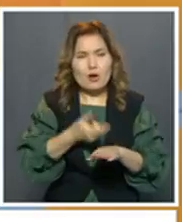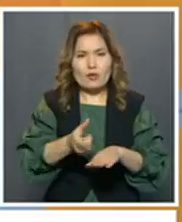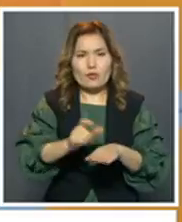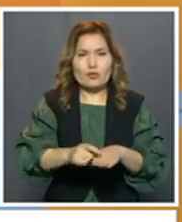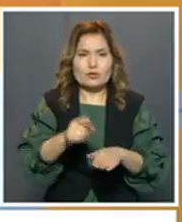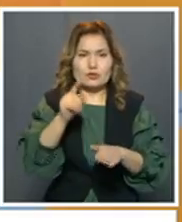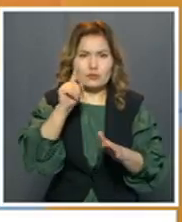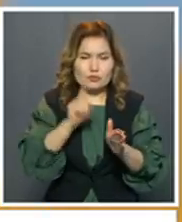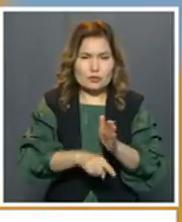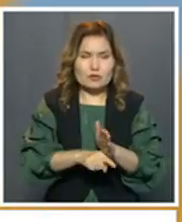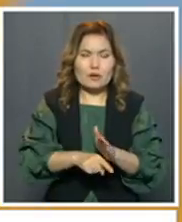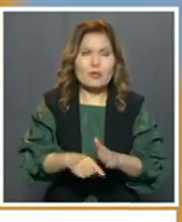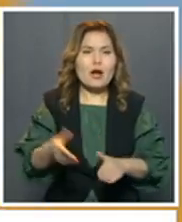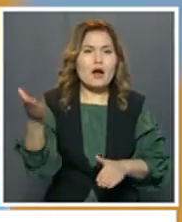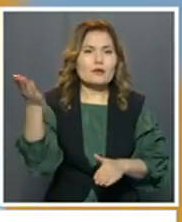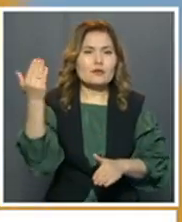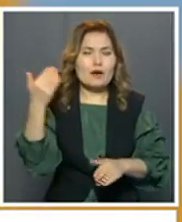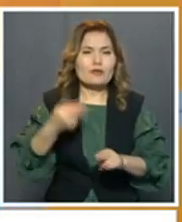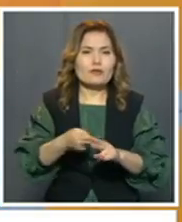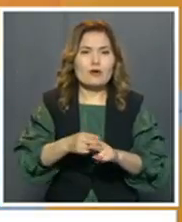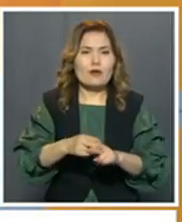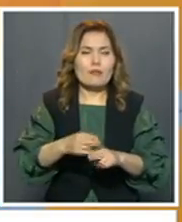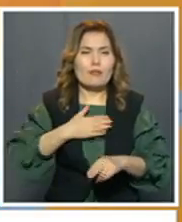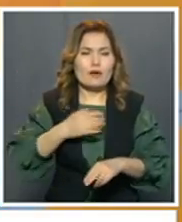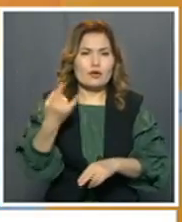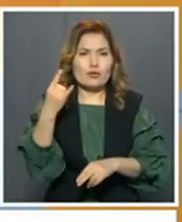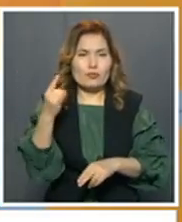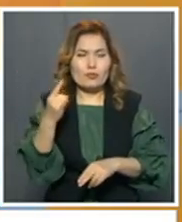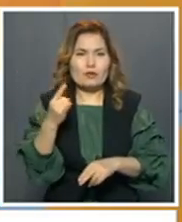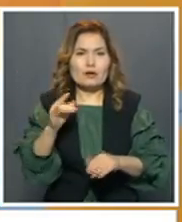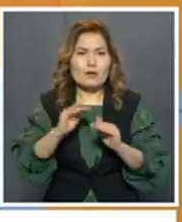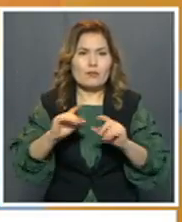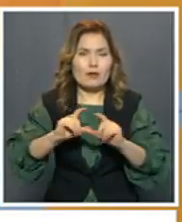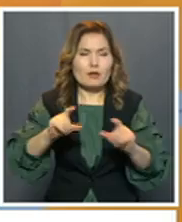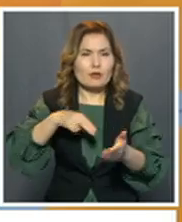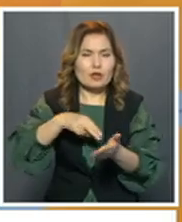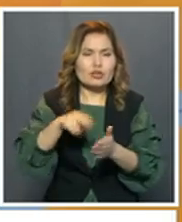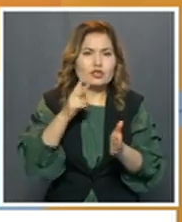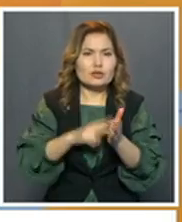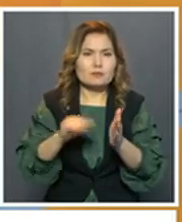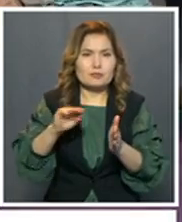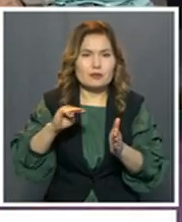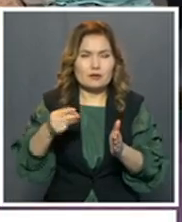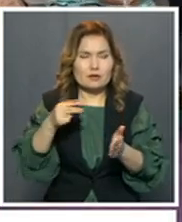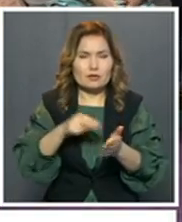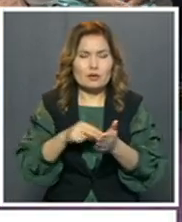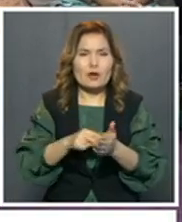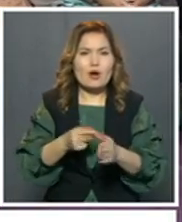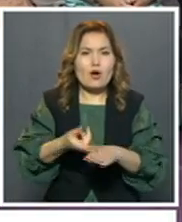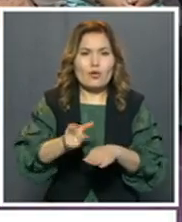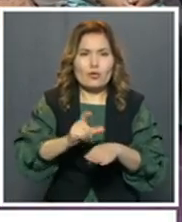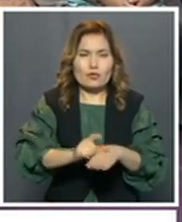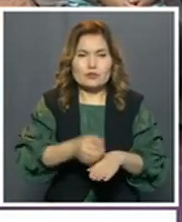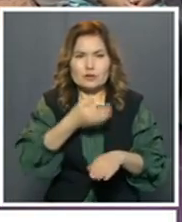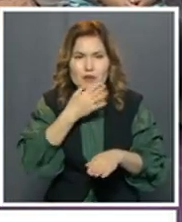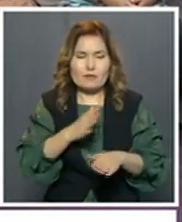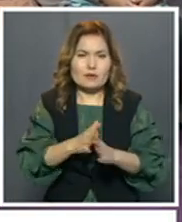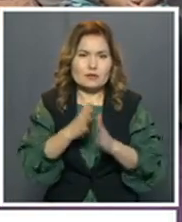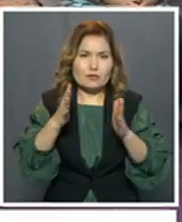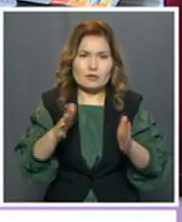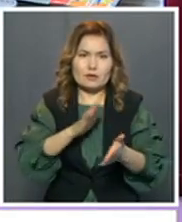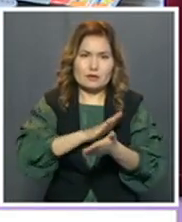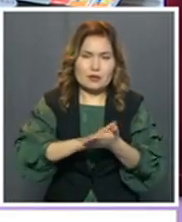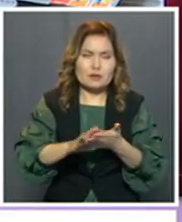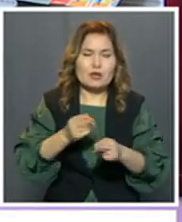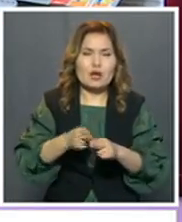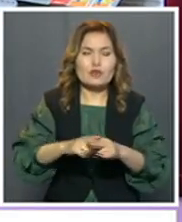Бұған дейін баламыз садикке 70 мыңмен баратын. Садик өте жылы, тап-таза. Бүгінгі шараның ашылу салтанатына әкімдік